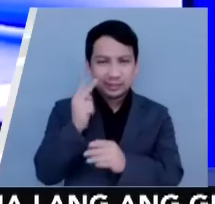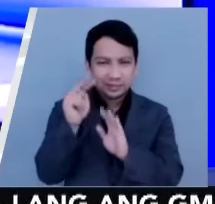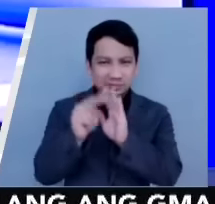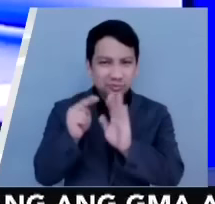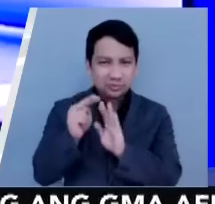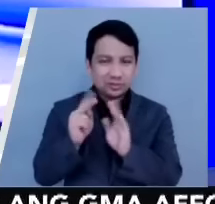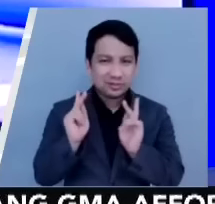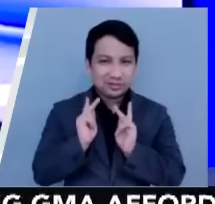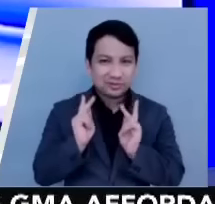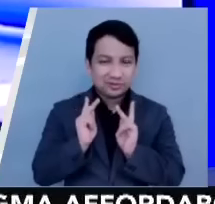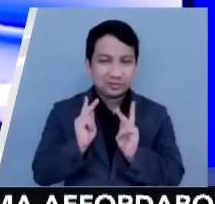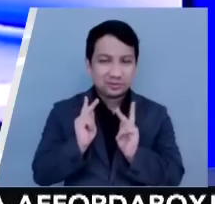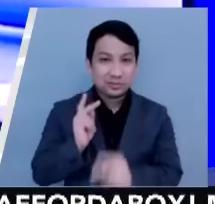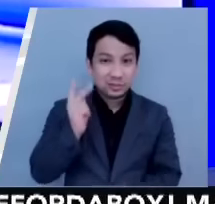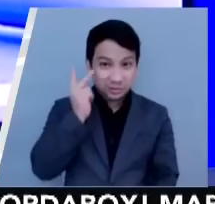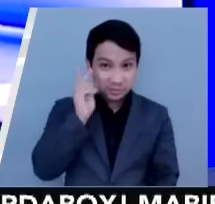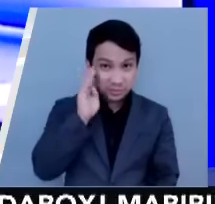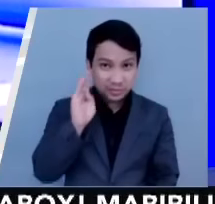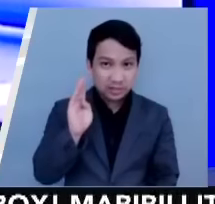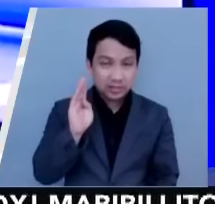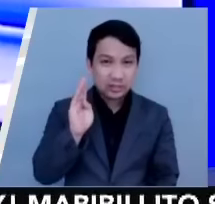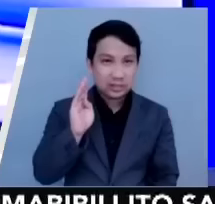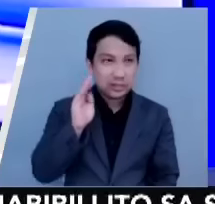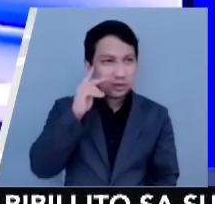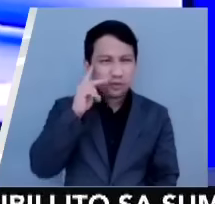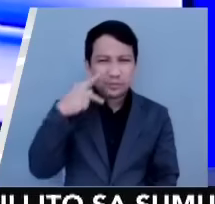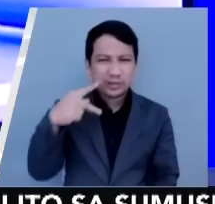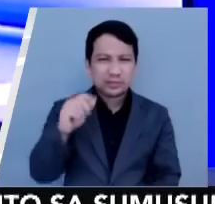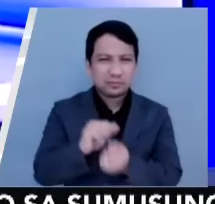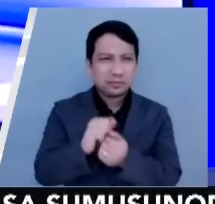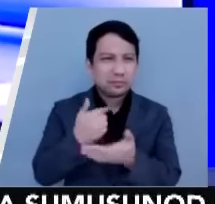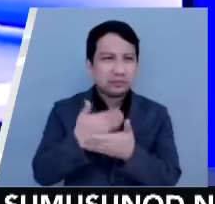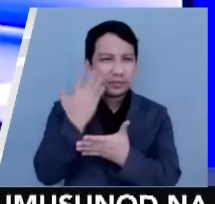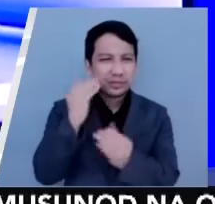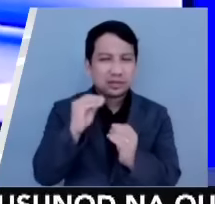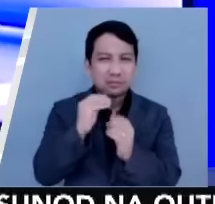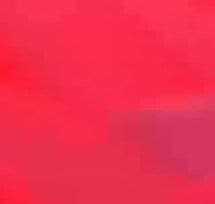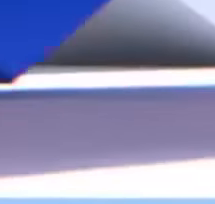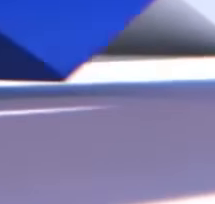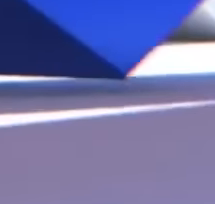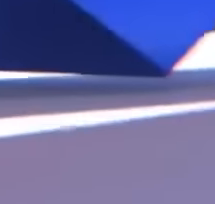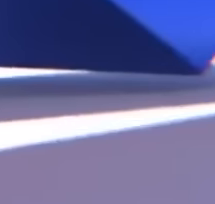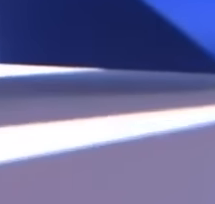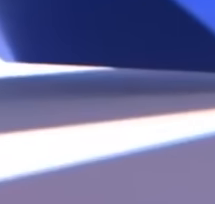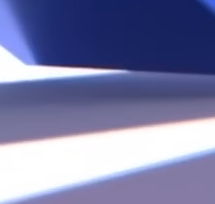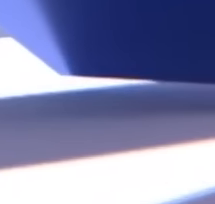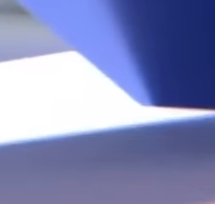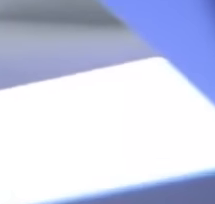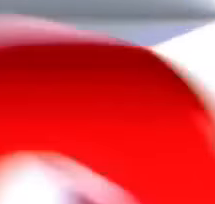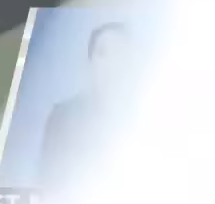rin ni Kylene ang kanyang plano para sa nalalapit niyang birthday. Yan ang chika ni Lars Santiago.